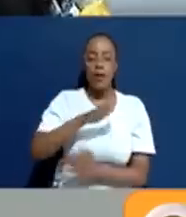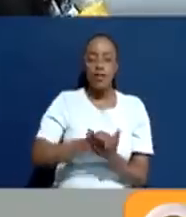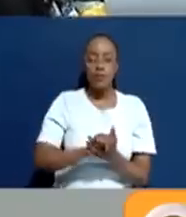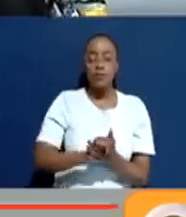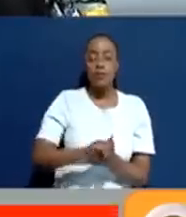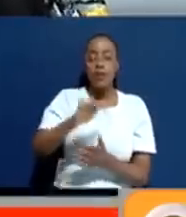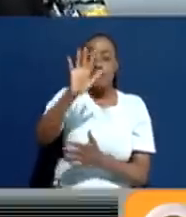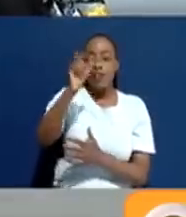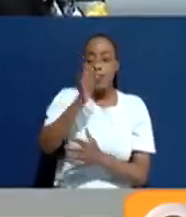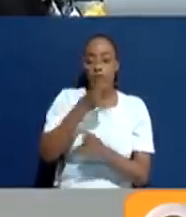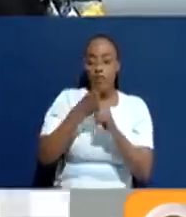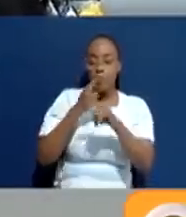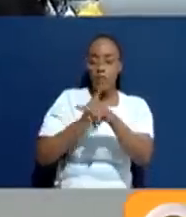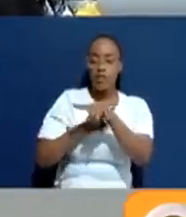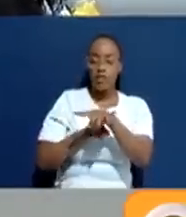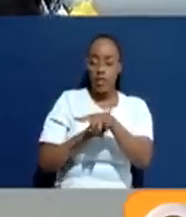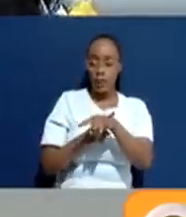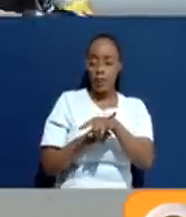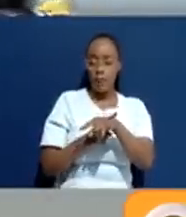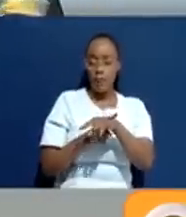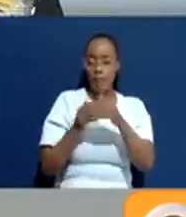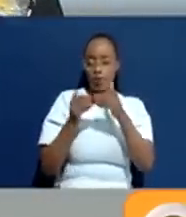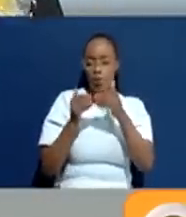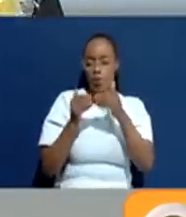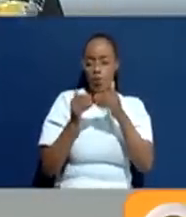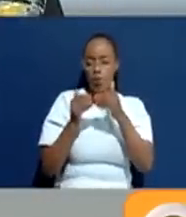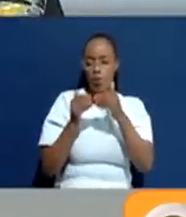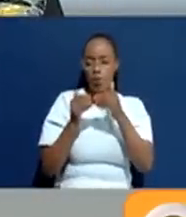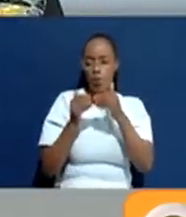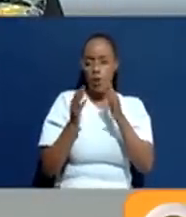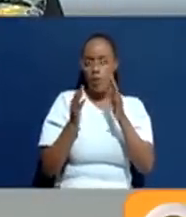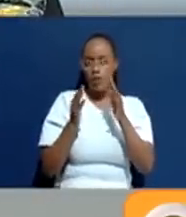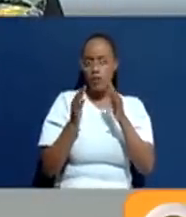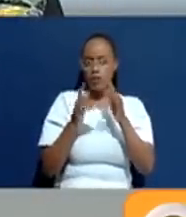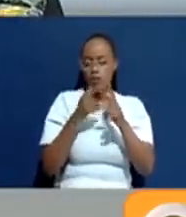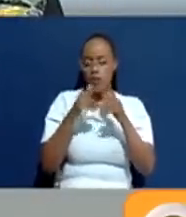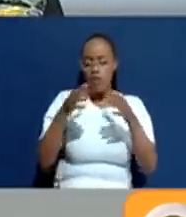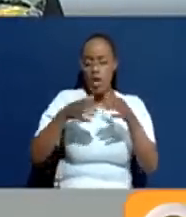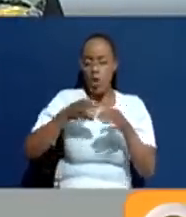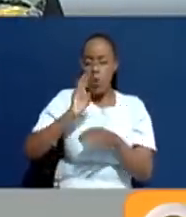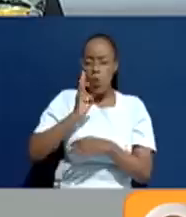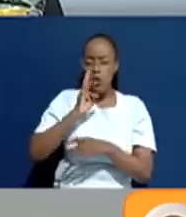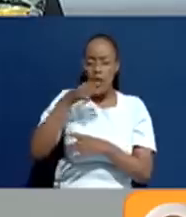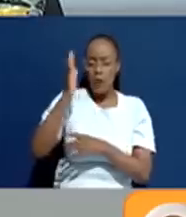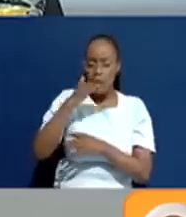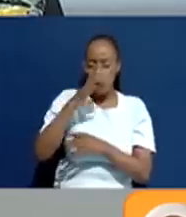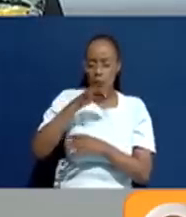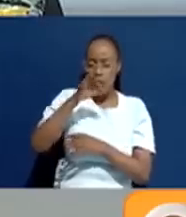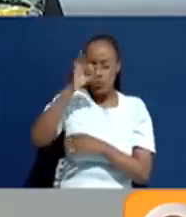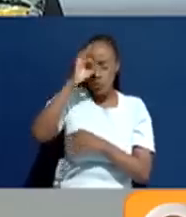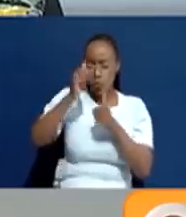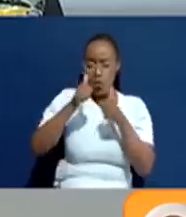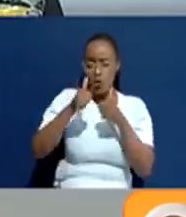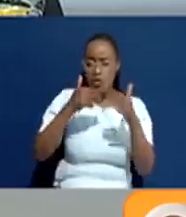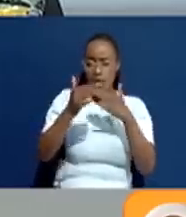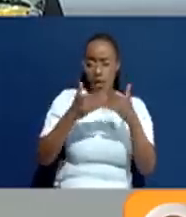Na miezi mitano tangu kufungua ama kufungua mimba yake kutambulika kwenye kidimbwi cha maji kilichoachwa wazi juma